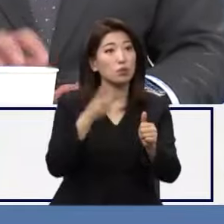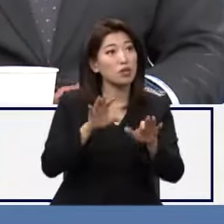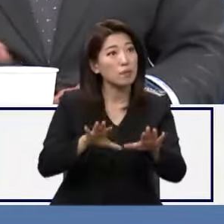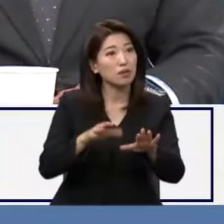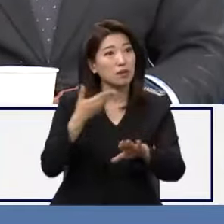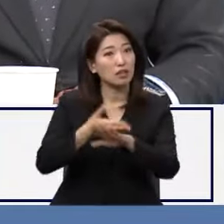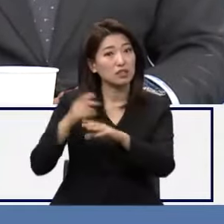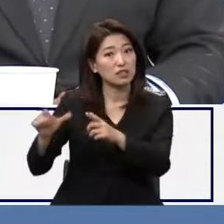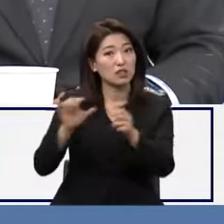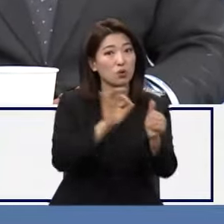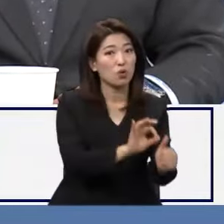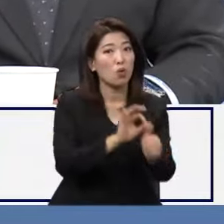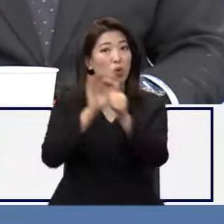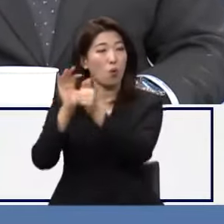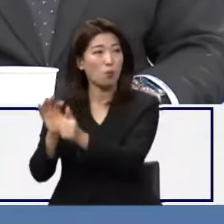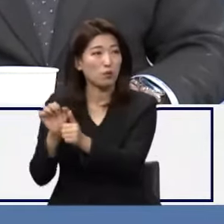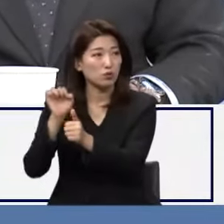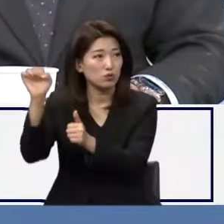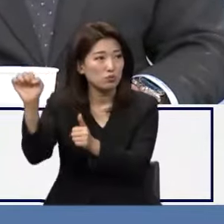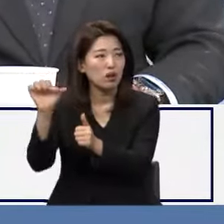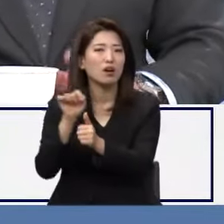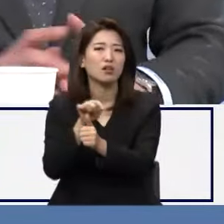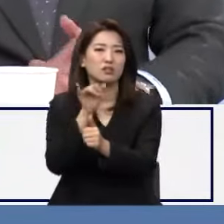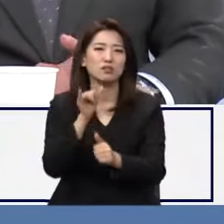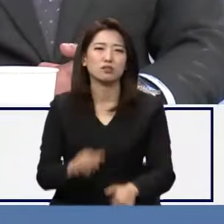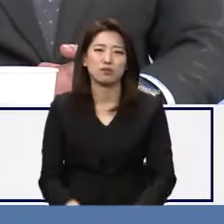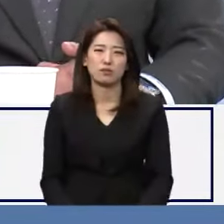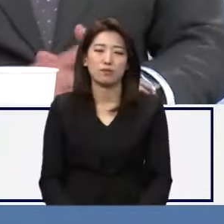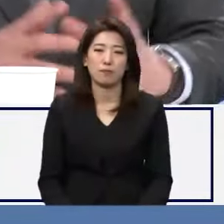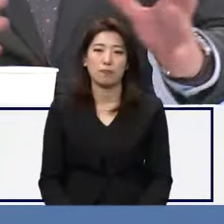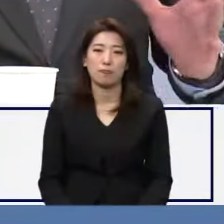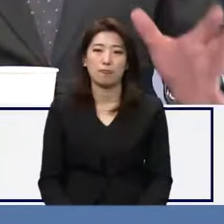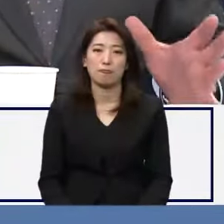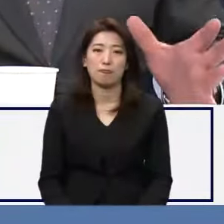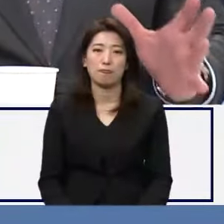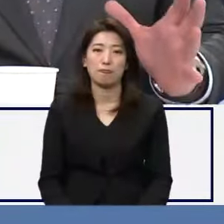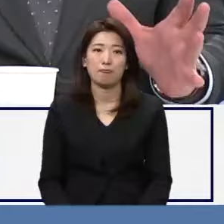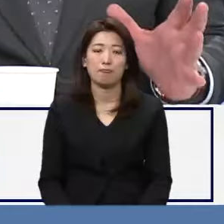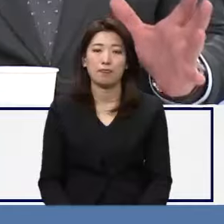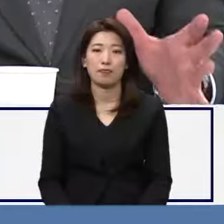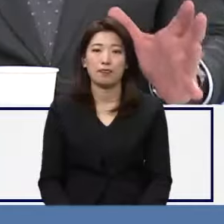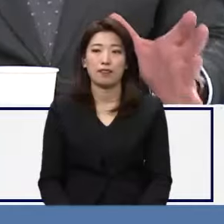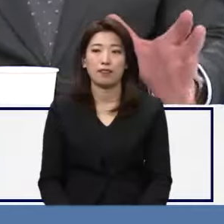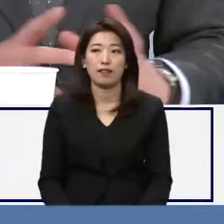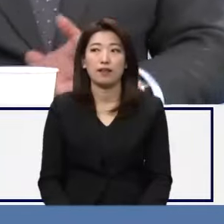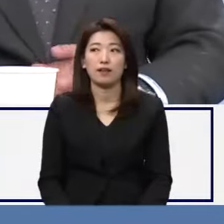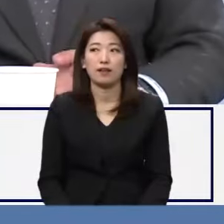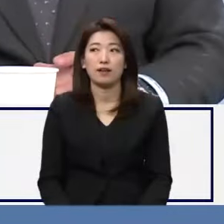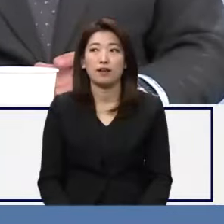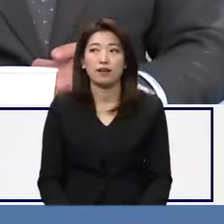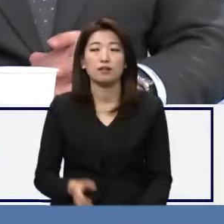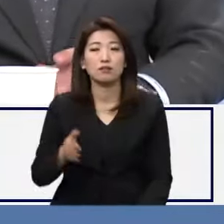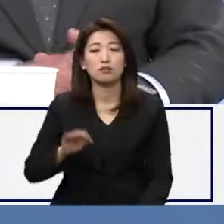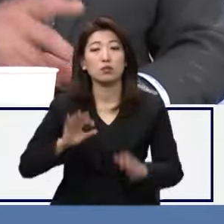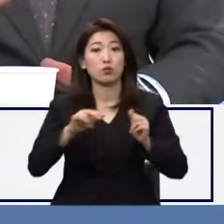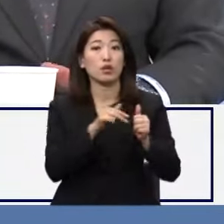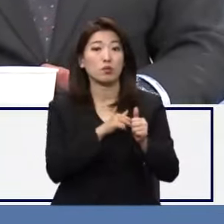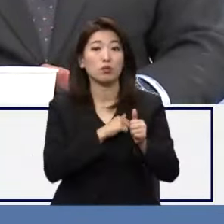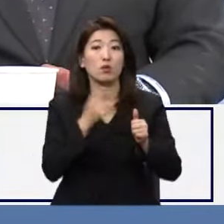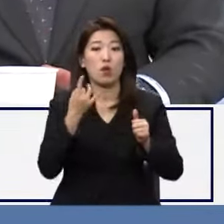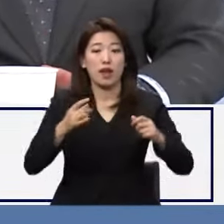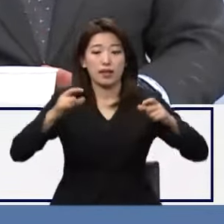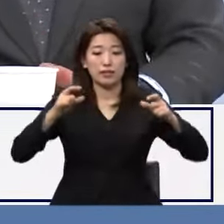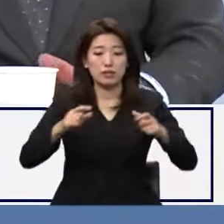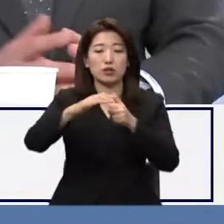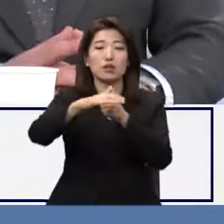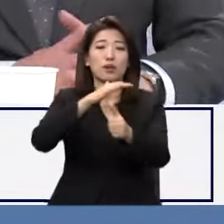우리 국가의 전체적으로 입법을 하는 분이기 때문에 그런 것들이 너음 작은 그 지역에 대한 대표성 가진다 이거는 기초 의원도